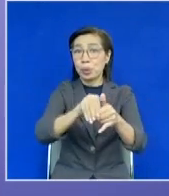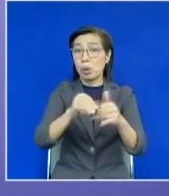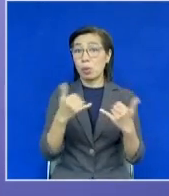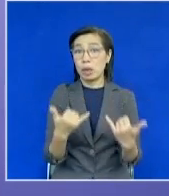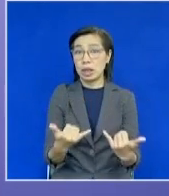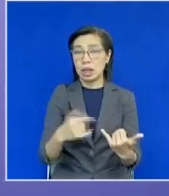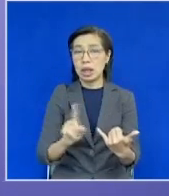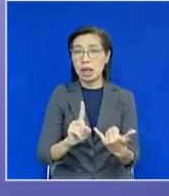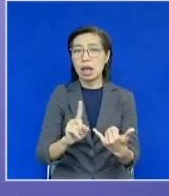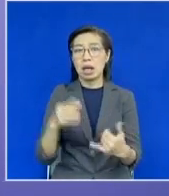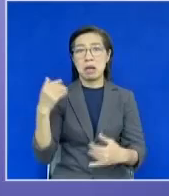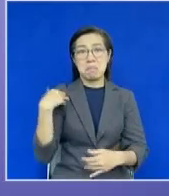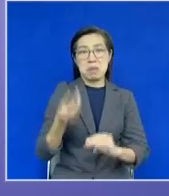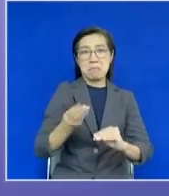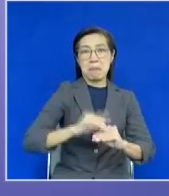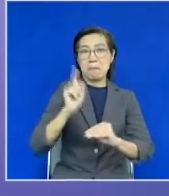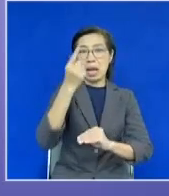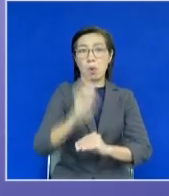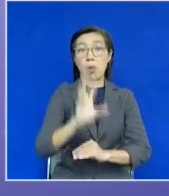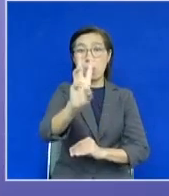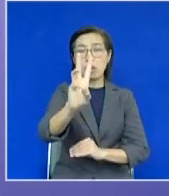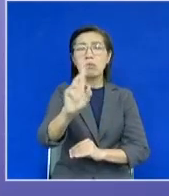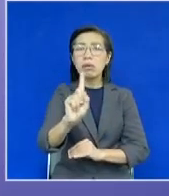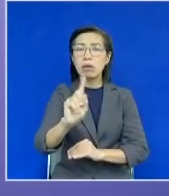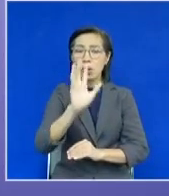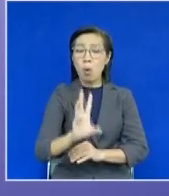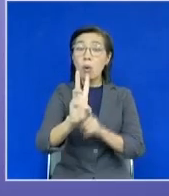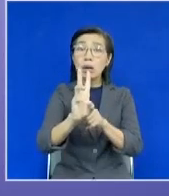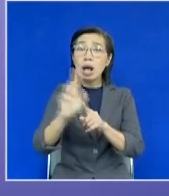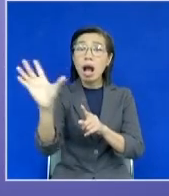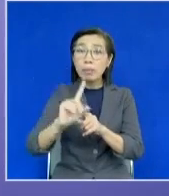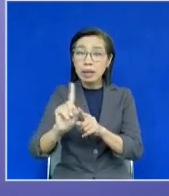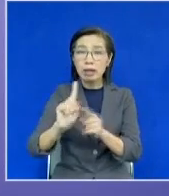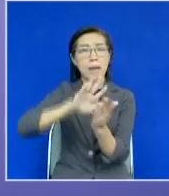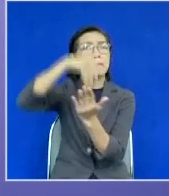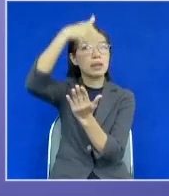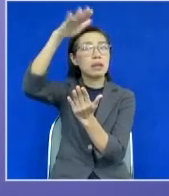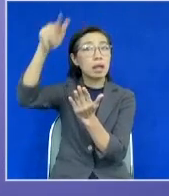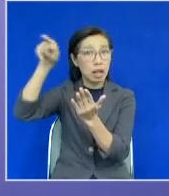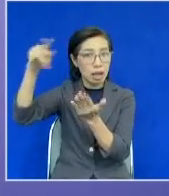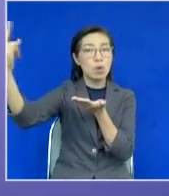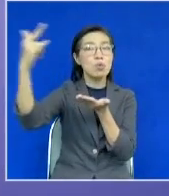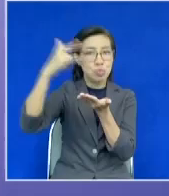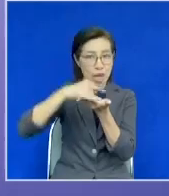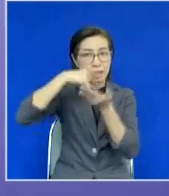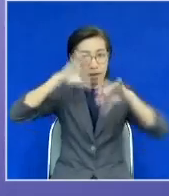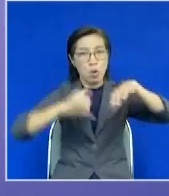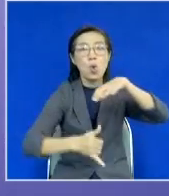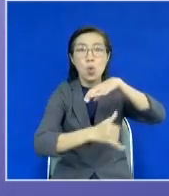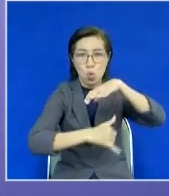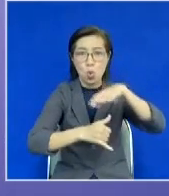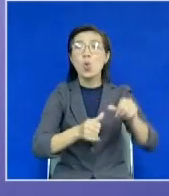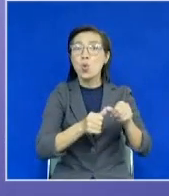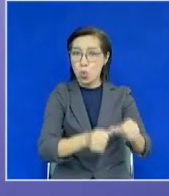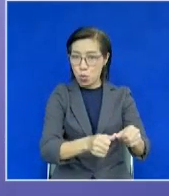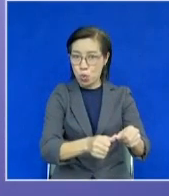นี้คือ6รายค่ะโดยทั้ง6รายเป็นผู้ป่วยที่เดินทางกลับมาจากต่างประเทศและเข้าพัก